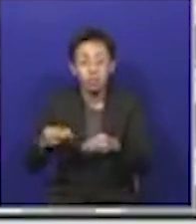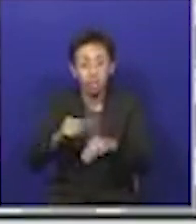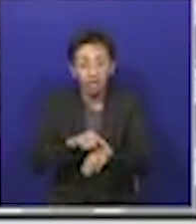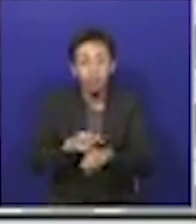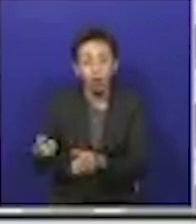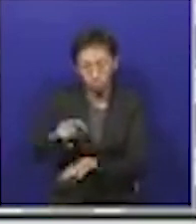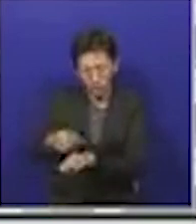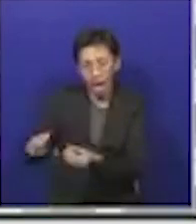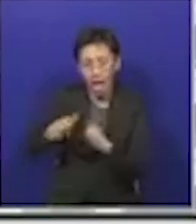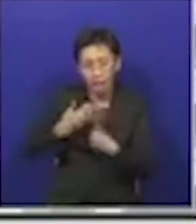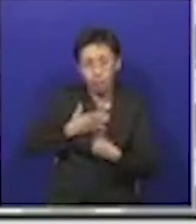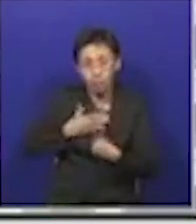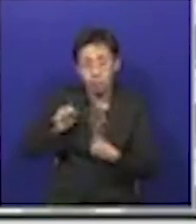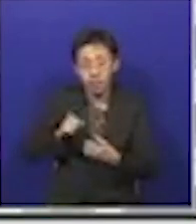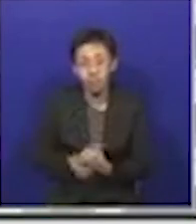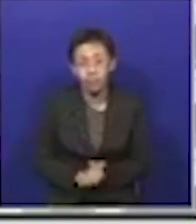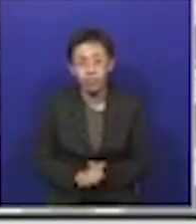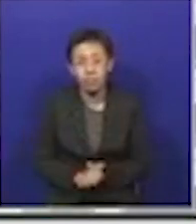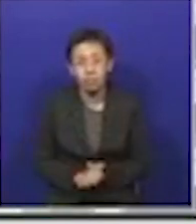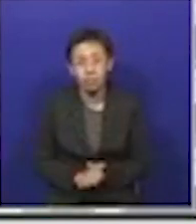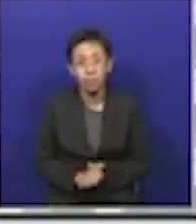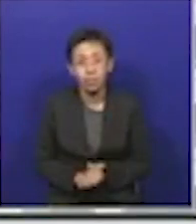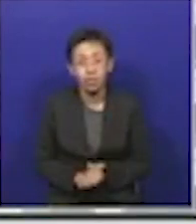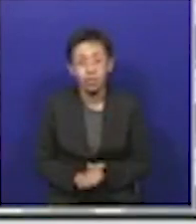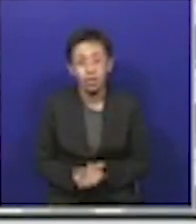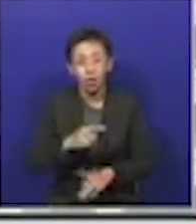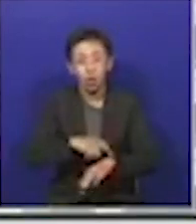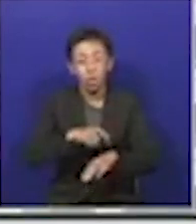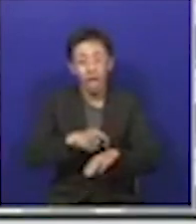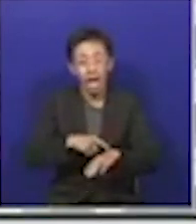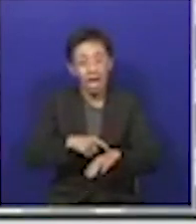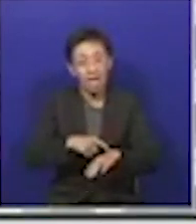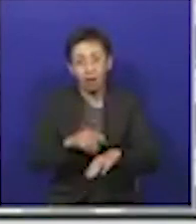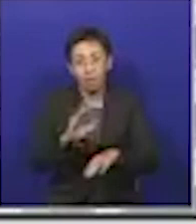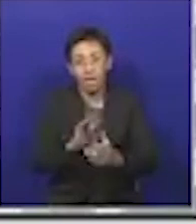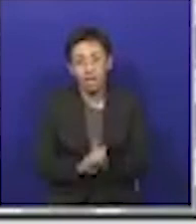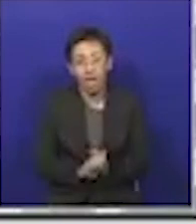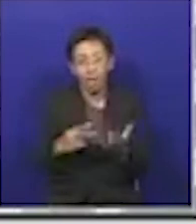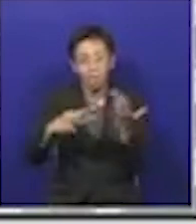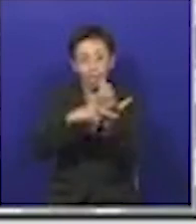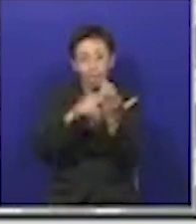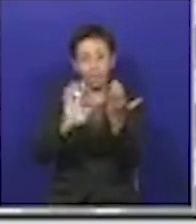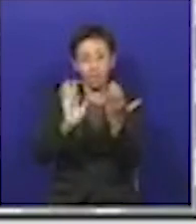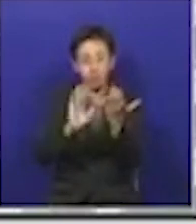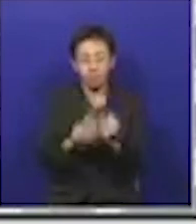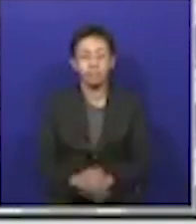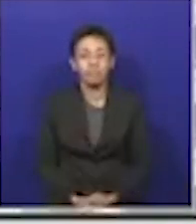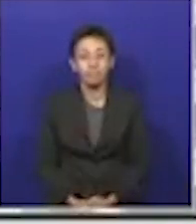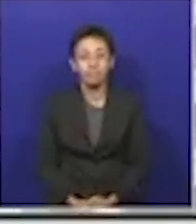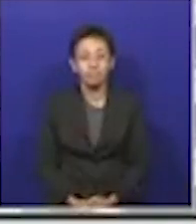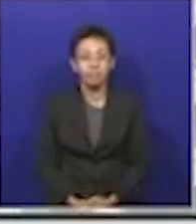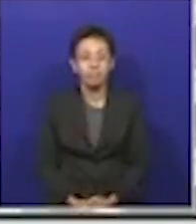ครับเดี๋ยวจะมาบอกตัดผมทิ้งดื้อๆอย่างนี้หนังขาดกลางแปลงเลยนะฮะบอกก่อน